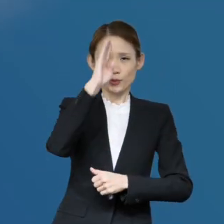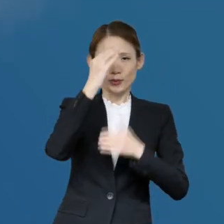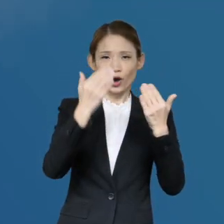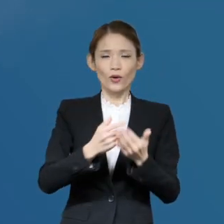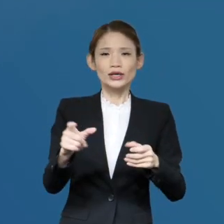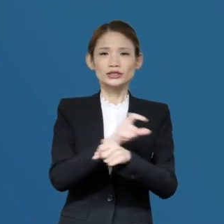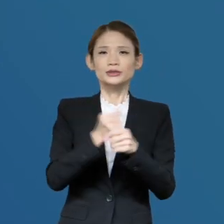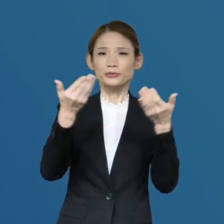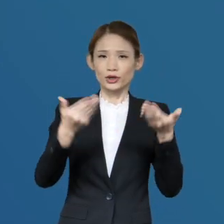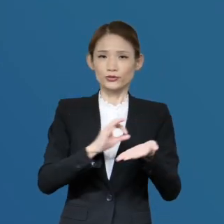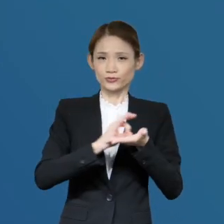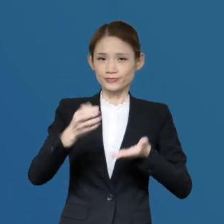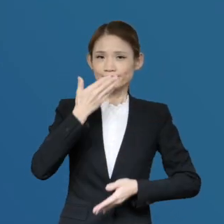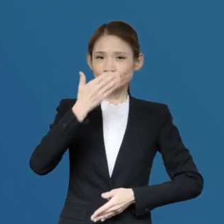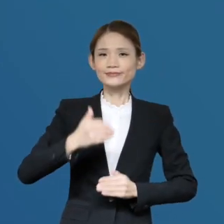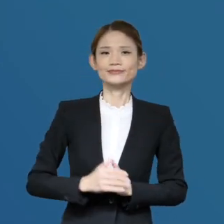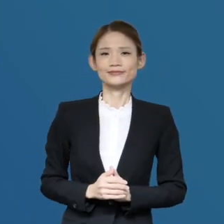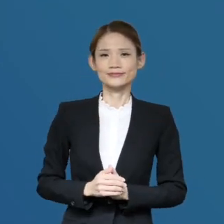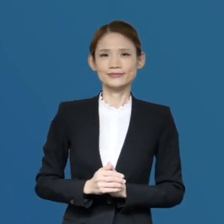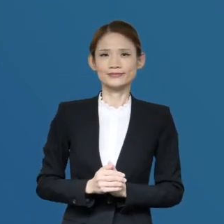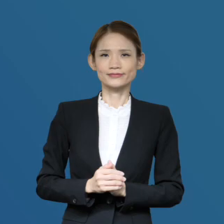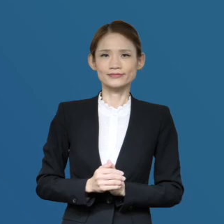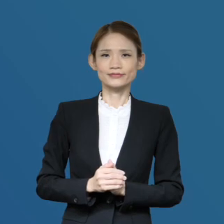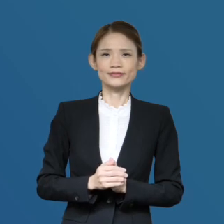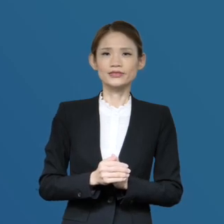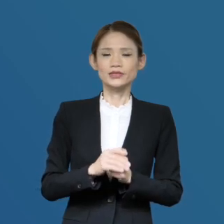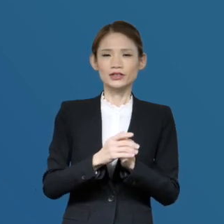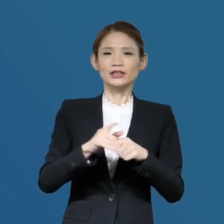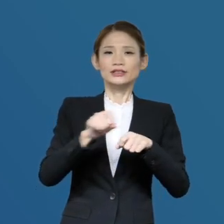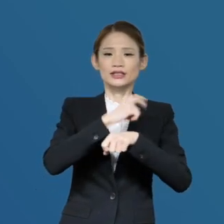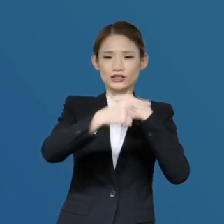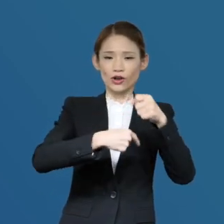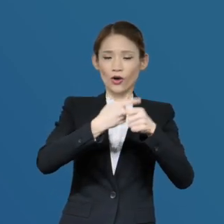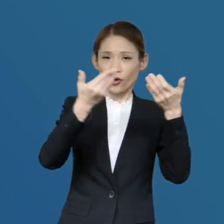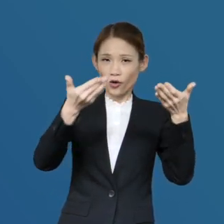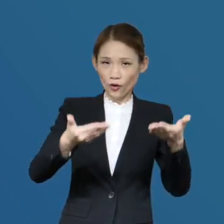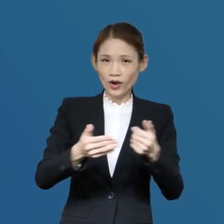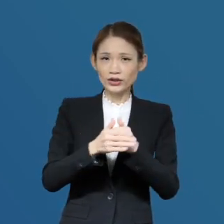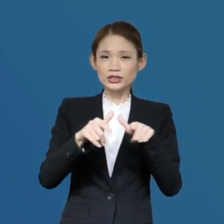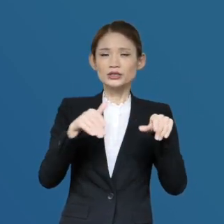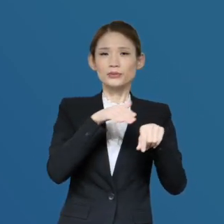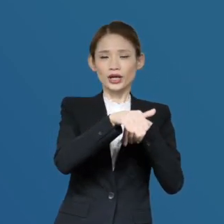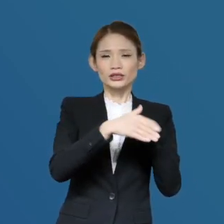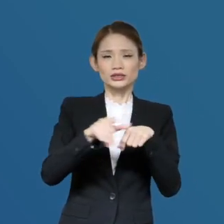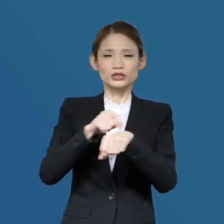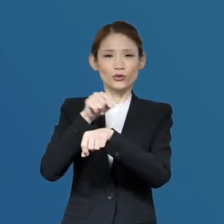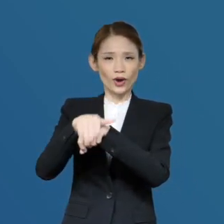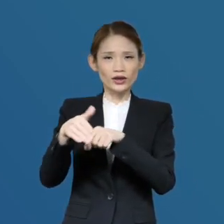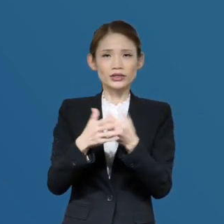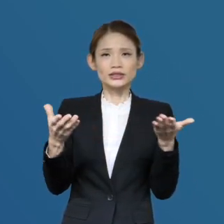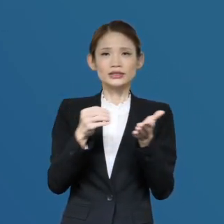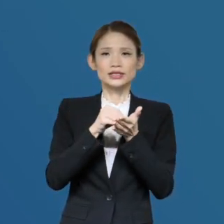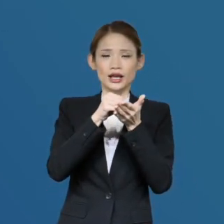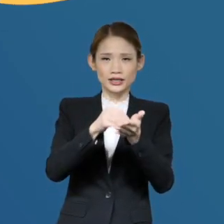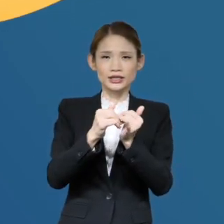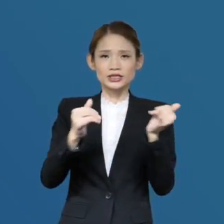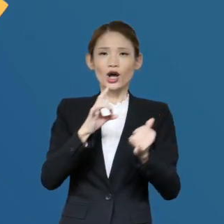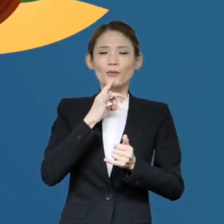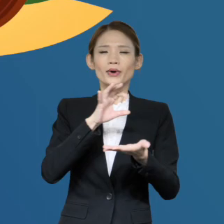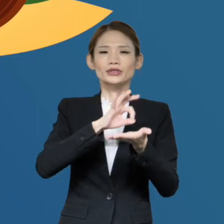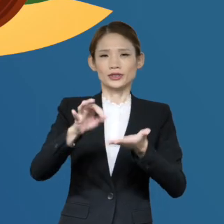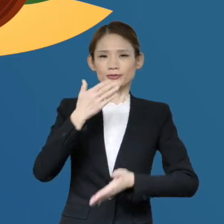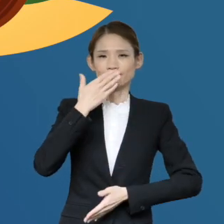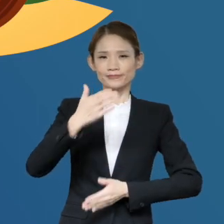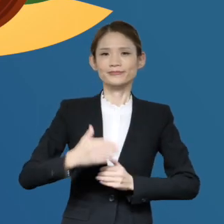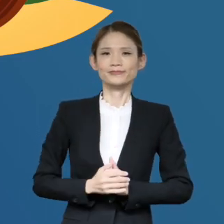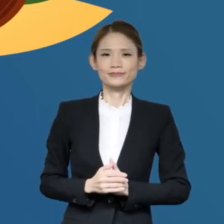병가와 특별 휴가를 쓸 수 있습니다. 하지만 연가는 일반형 일자리와 특화형 일자리 참여자만